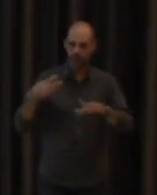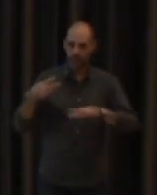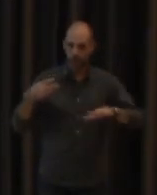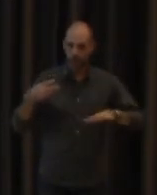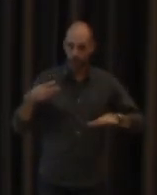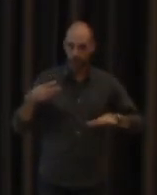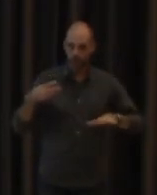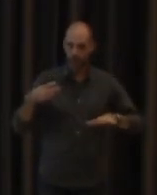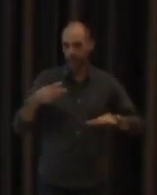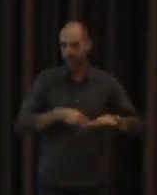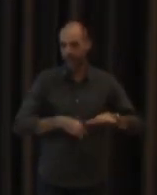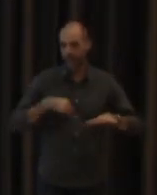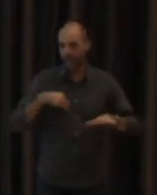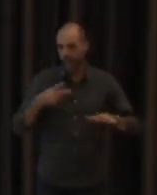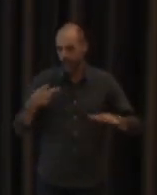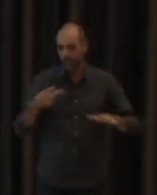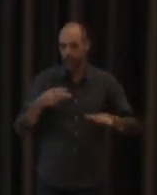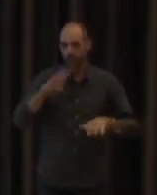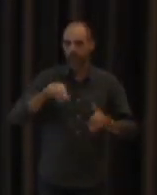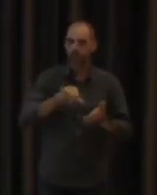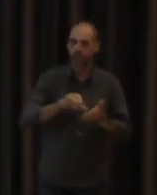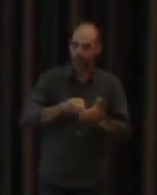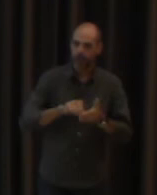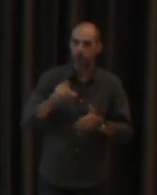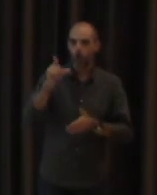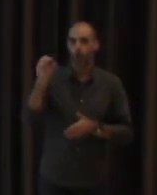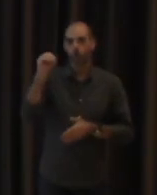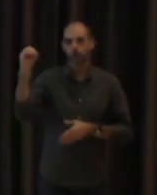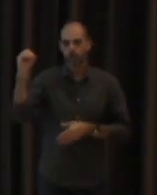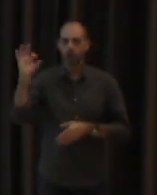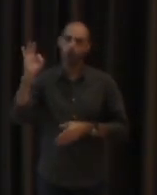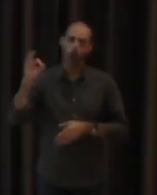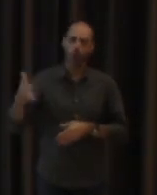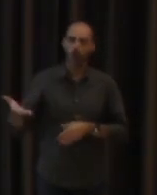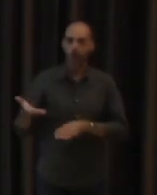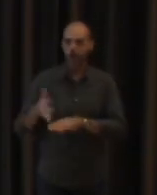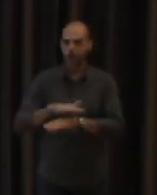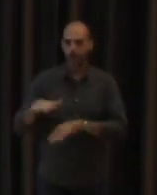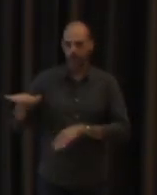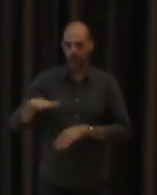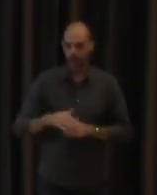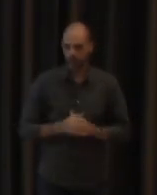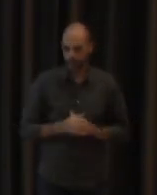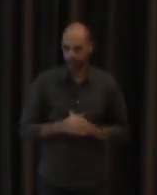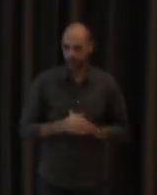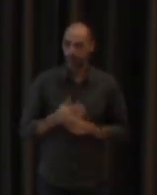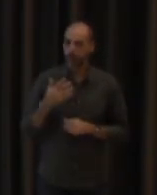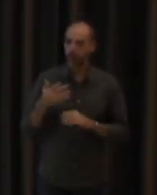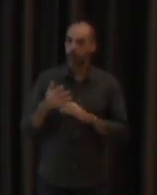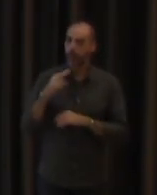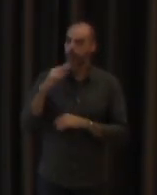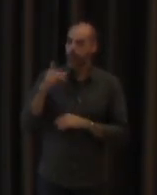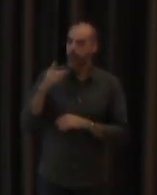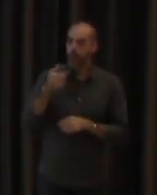els parlars en general central, el nord-occidental o el balear. En aquests parlars el verb entrar...